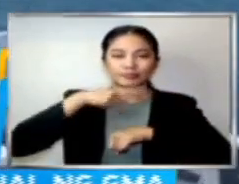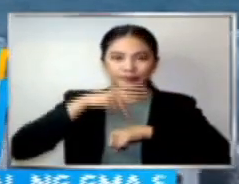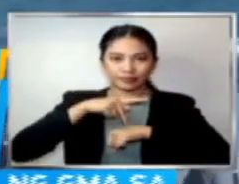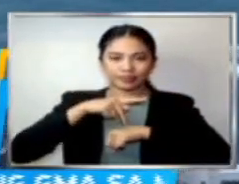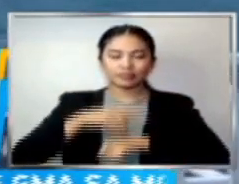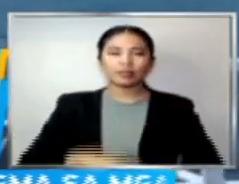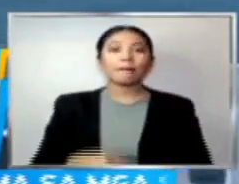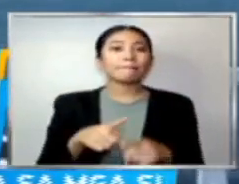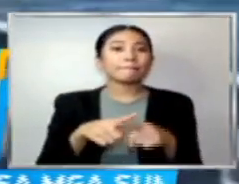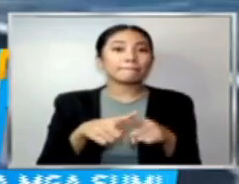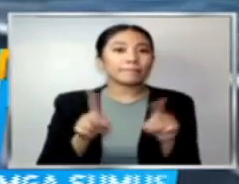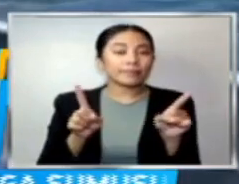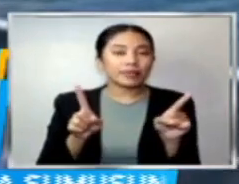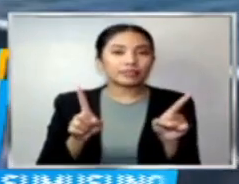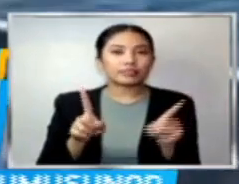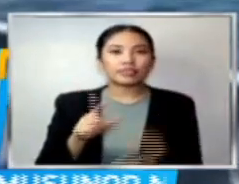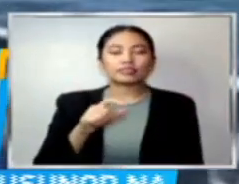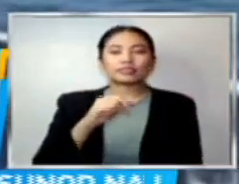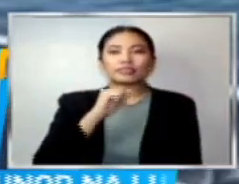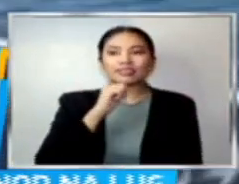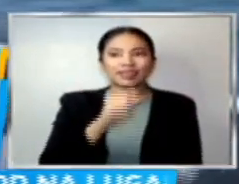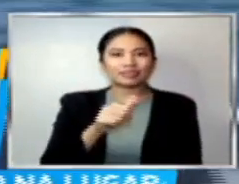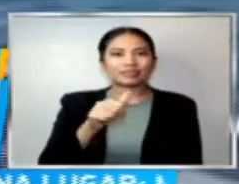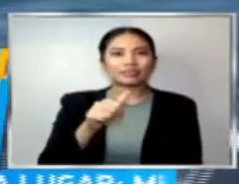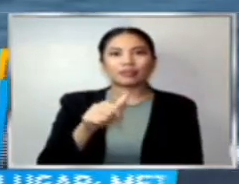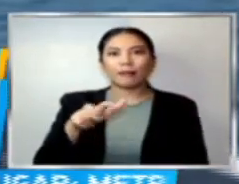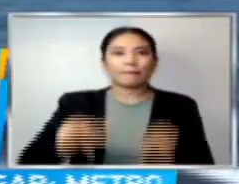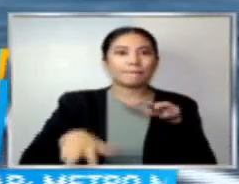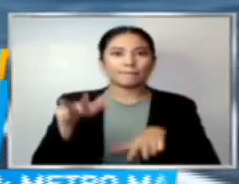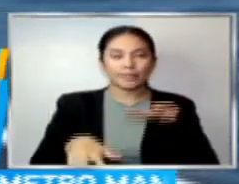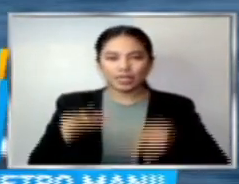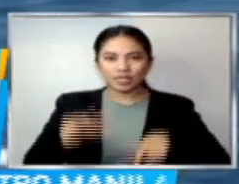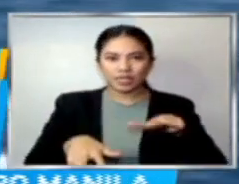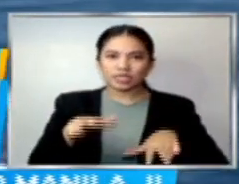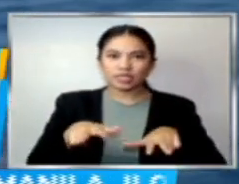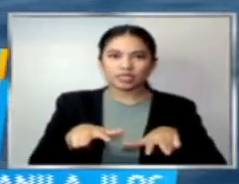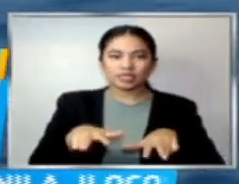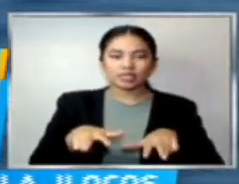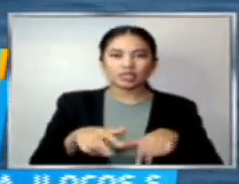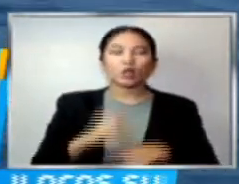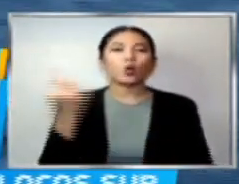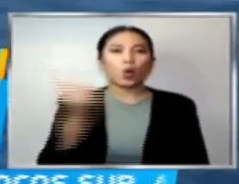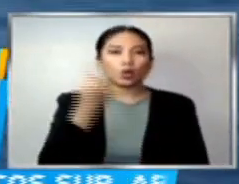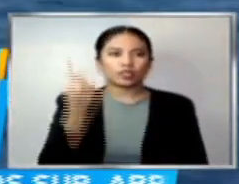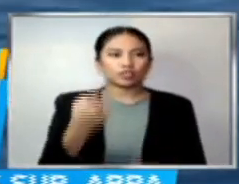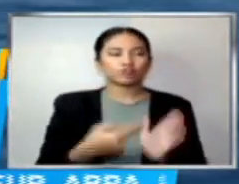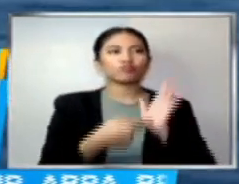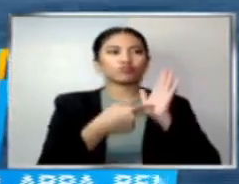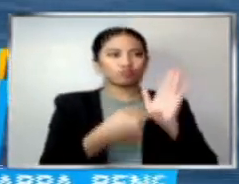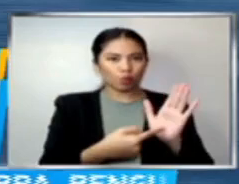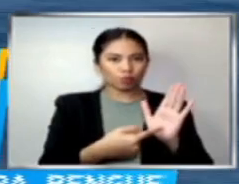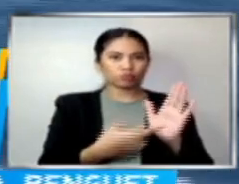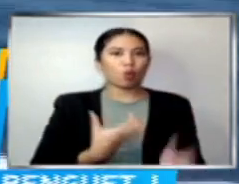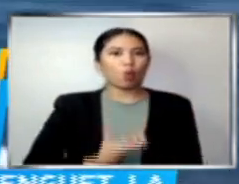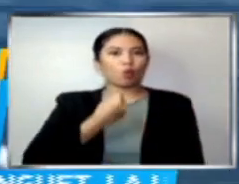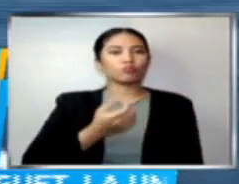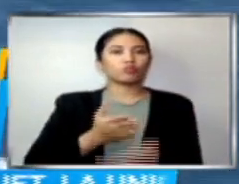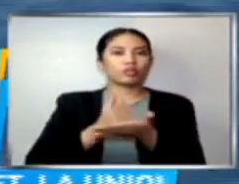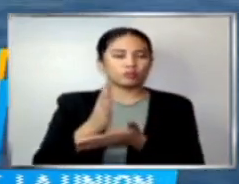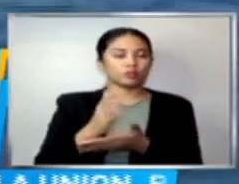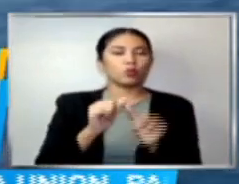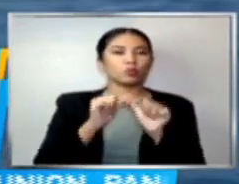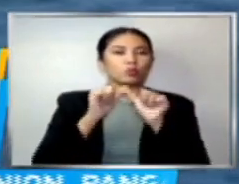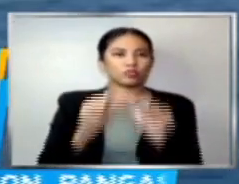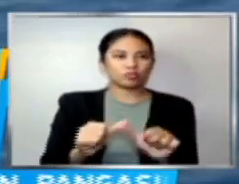hindi naman daw kailangan magpanik sa mga Pilipino at igiit lang ang ating karapatan at patuloy na maging mapagbatyag. Para iwas